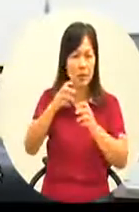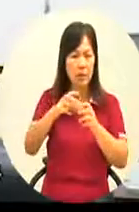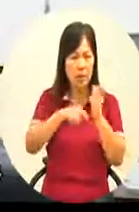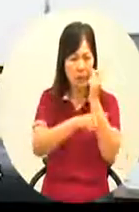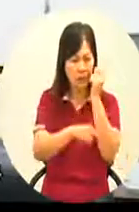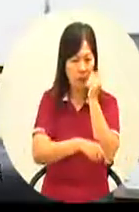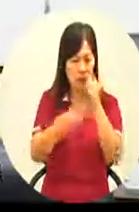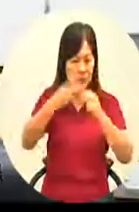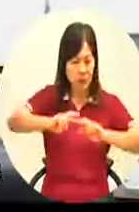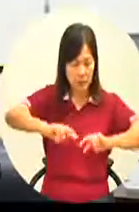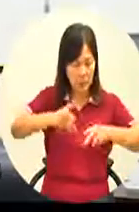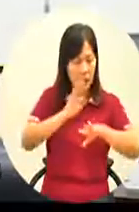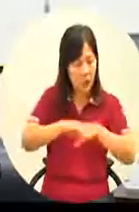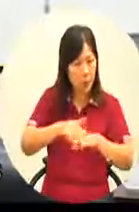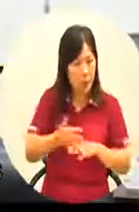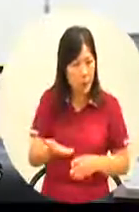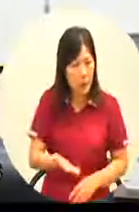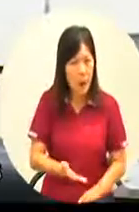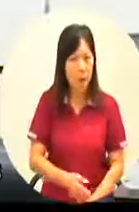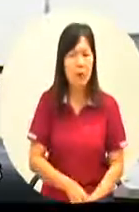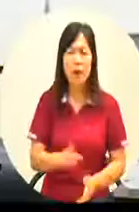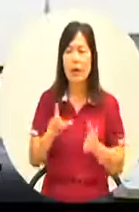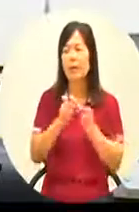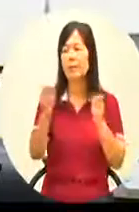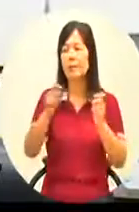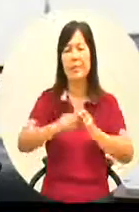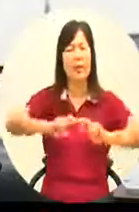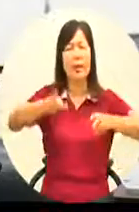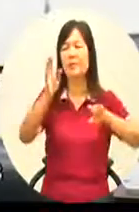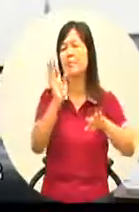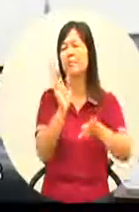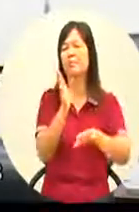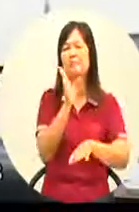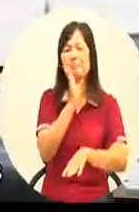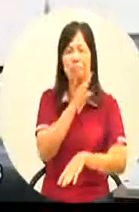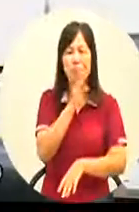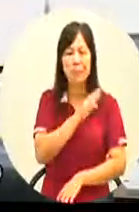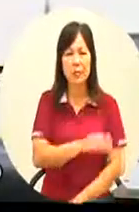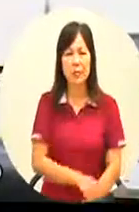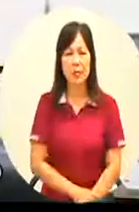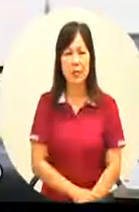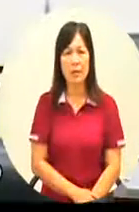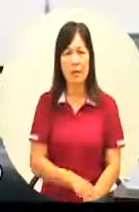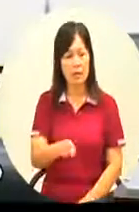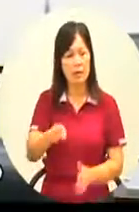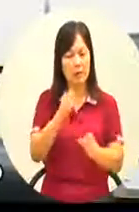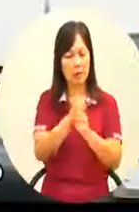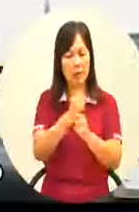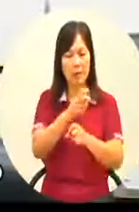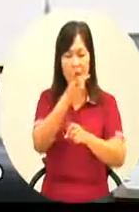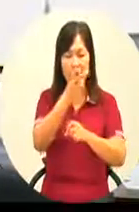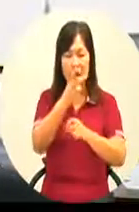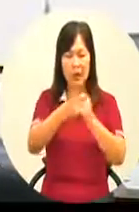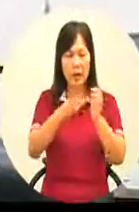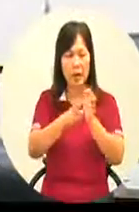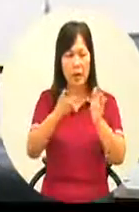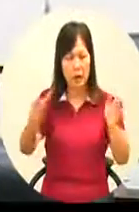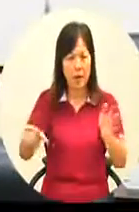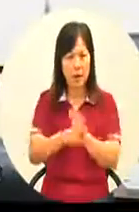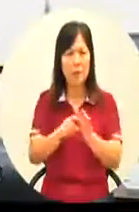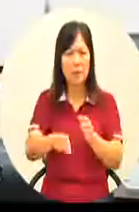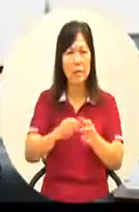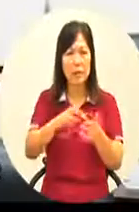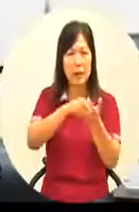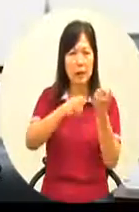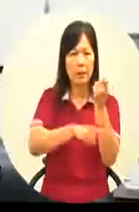才做行政调整。我想永远都不要调整，在你的至少这个任内2年，然后因为白。立法院可能